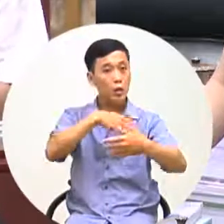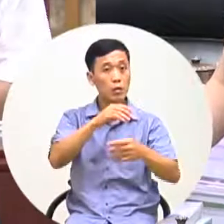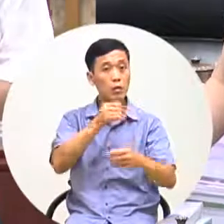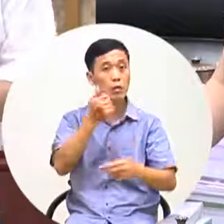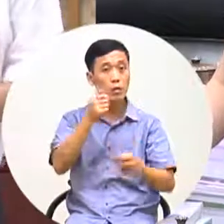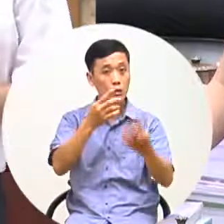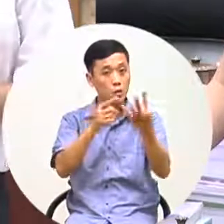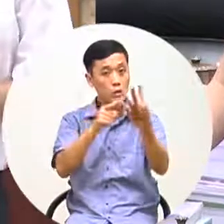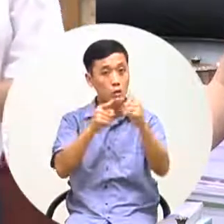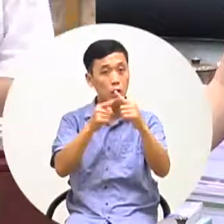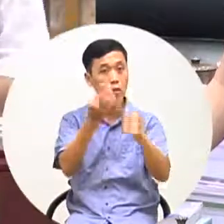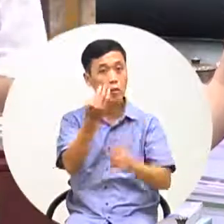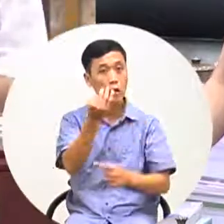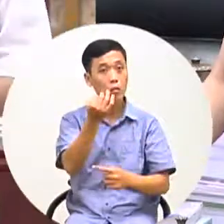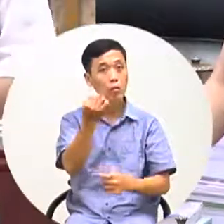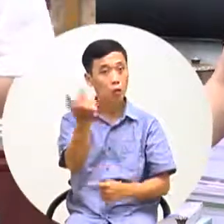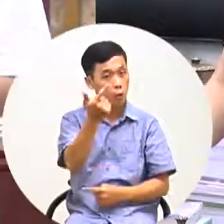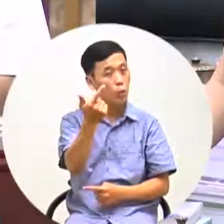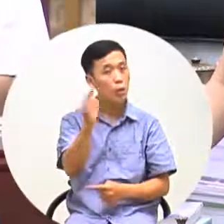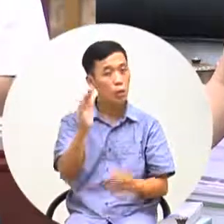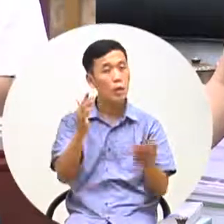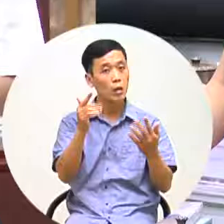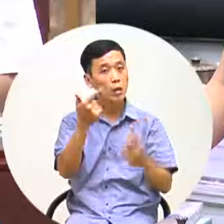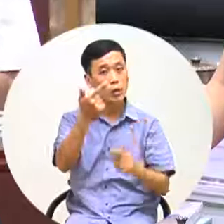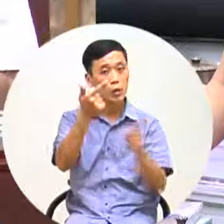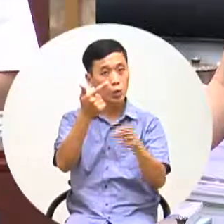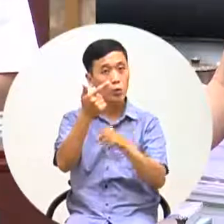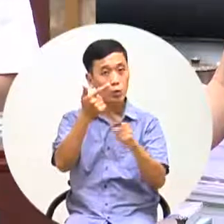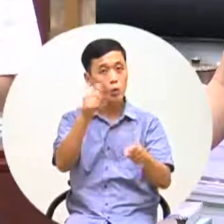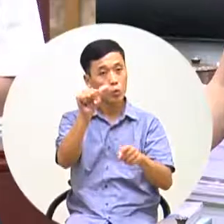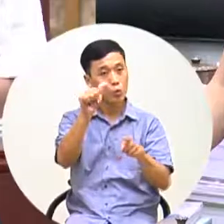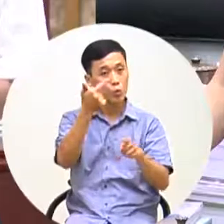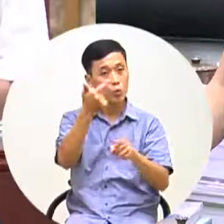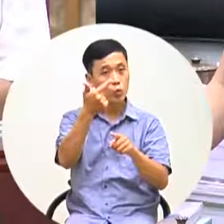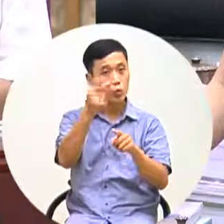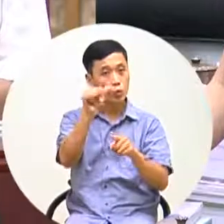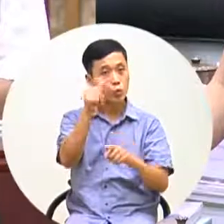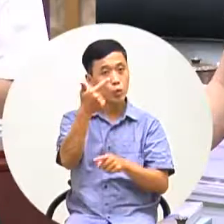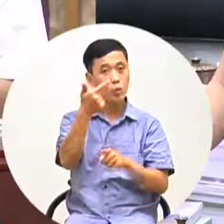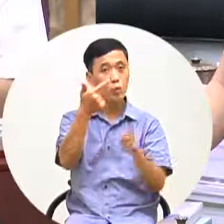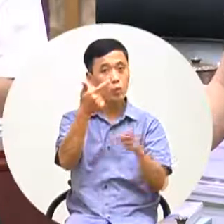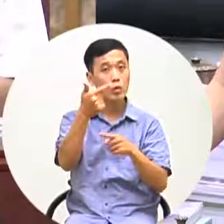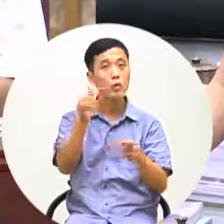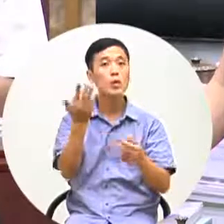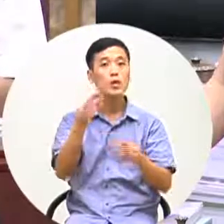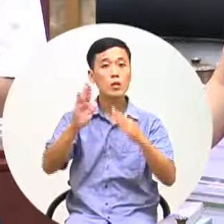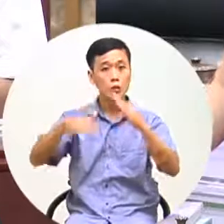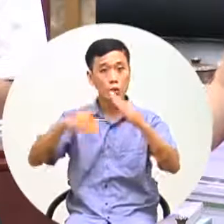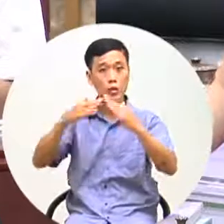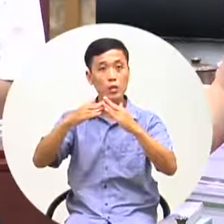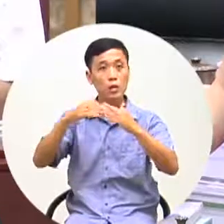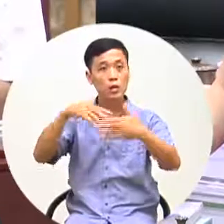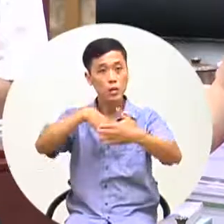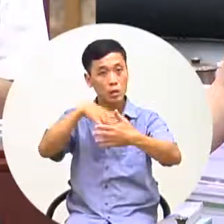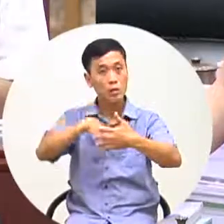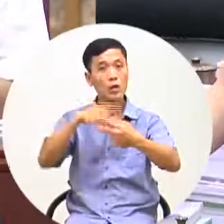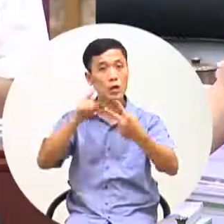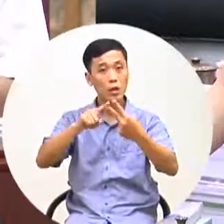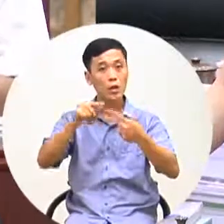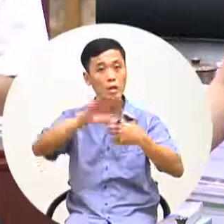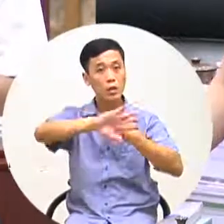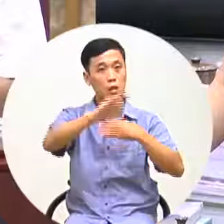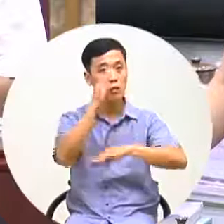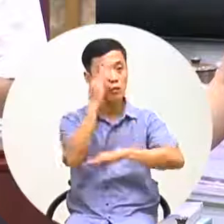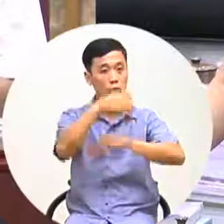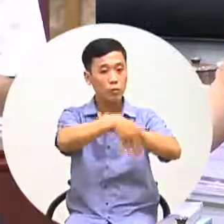大概5、6个。 养工处5、6个， 对。 那所以呢，其他的，譬如说学校单位啦，或是其他的局处，就更少了，是